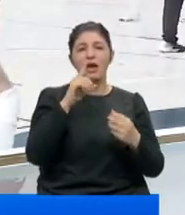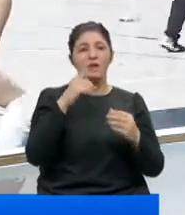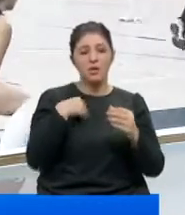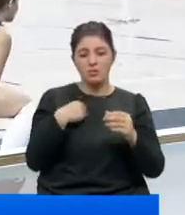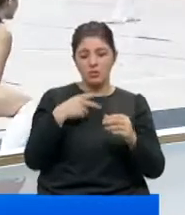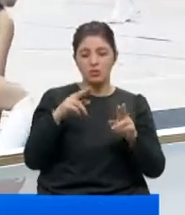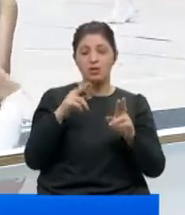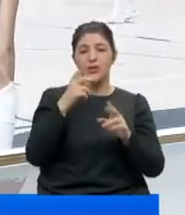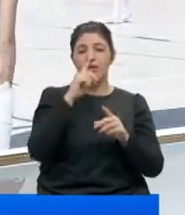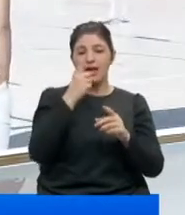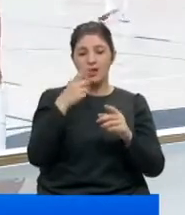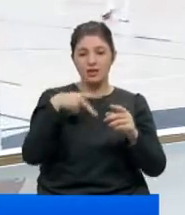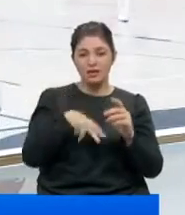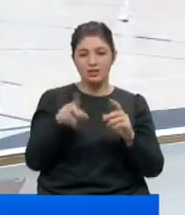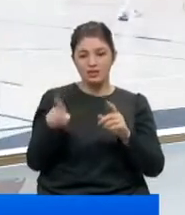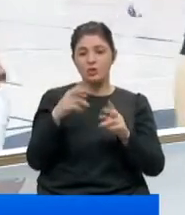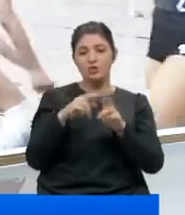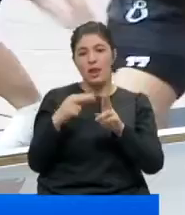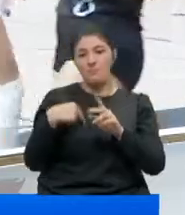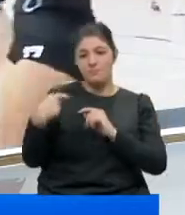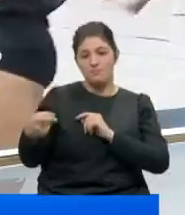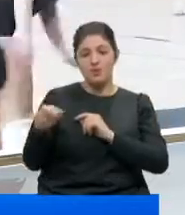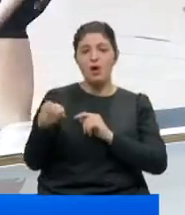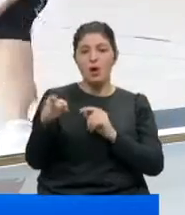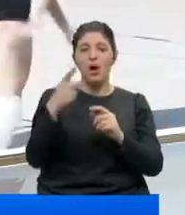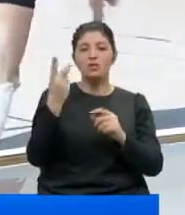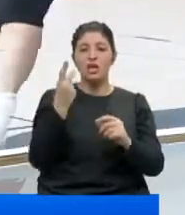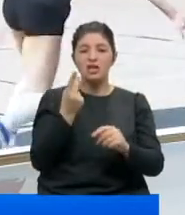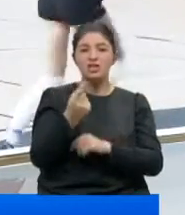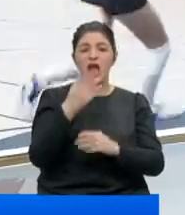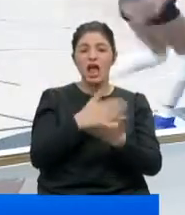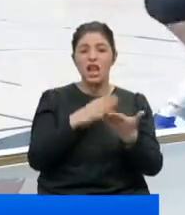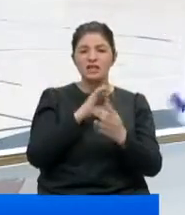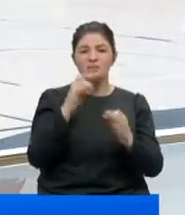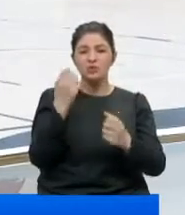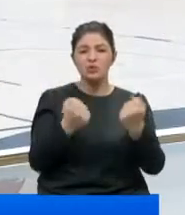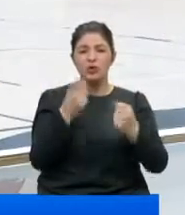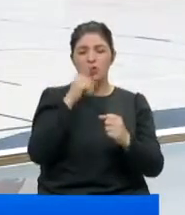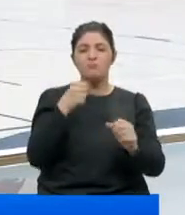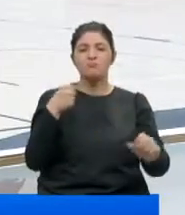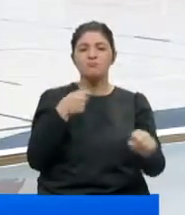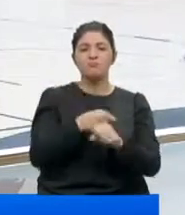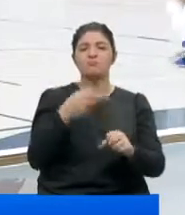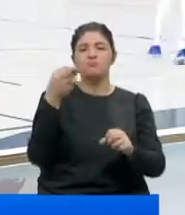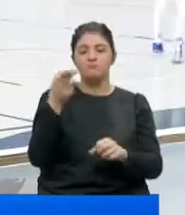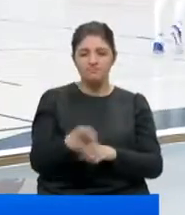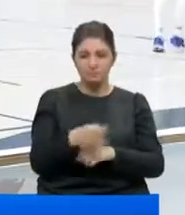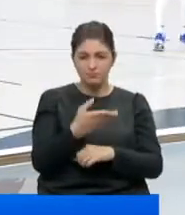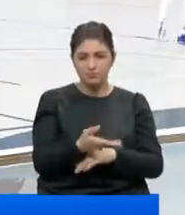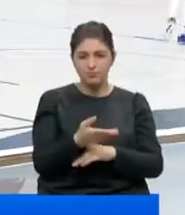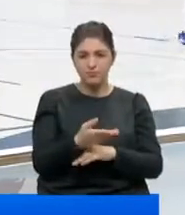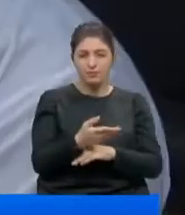ikizli kuzenim Gökhan Demir hatalı sollama yapan aşırı hızlı ehliyetsiz bir sürücü yüzünden maalesef trafik kazasında